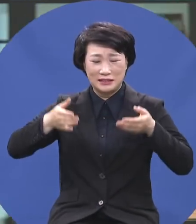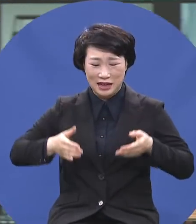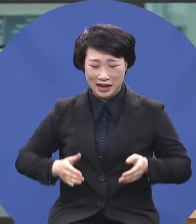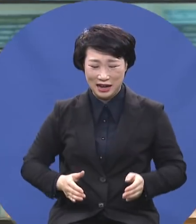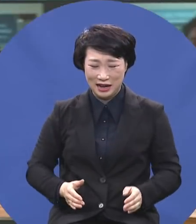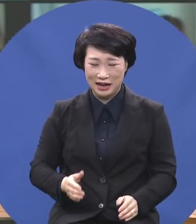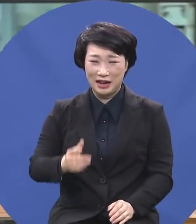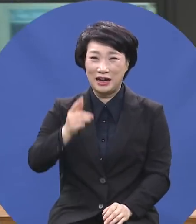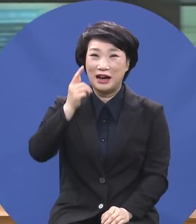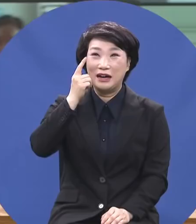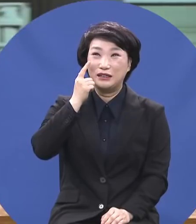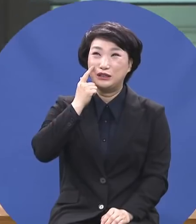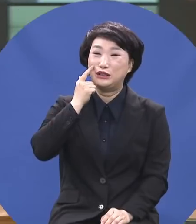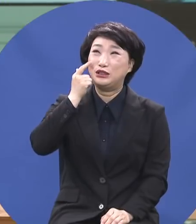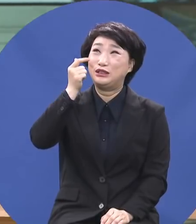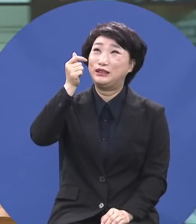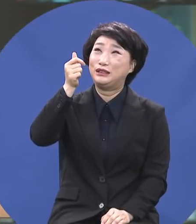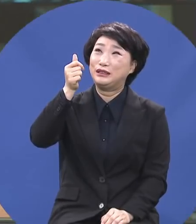나를